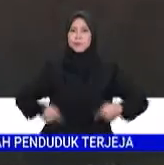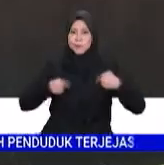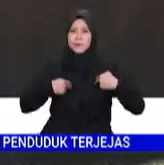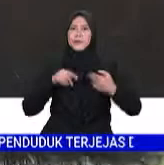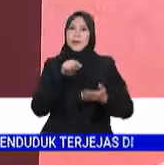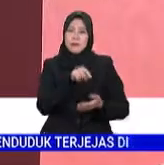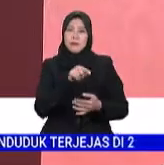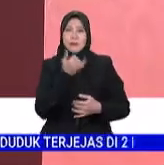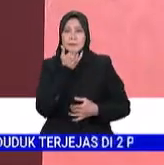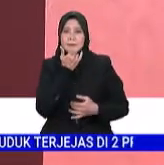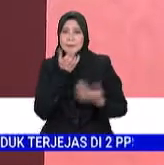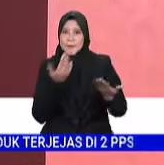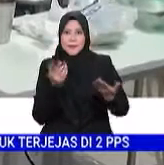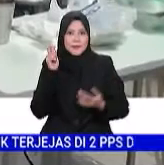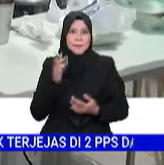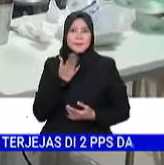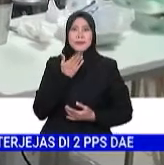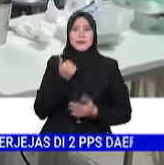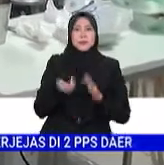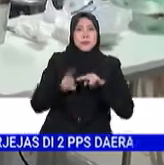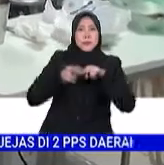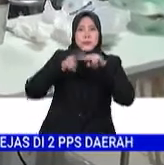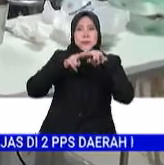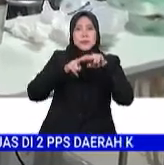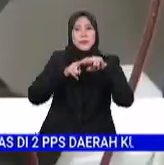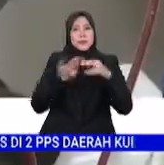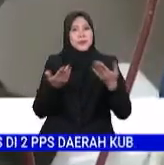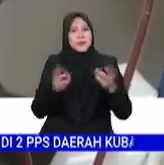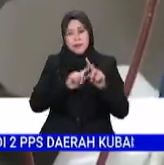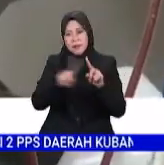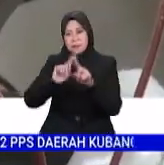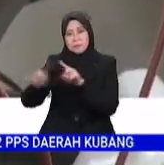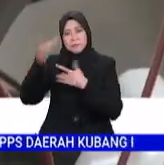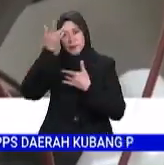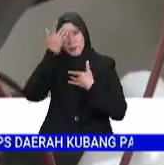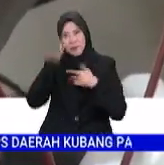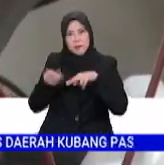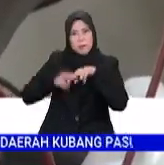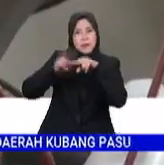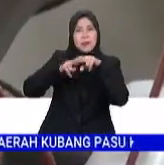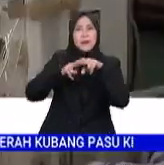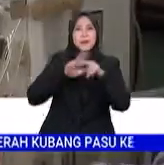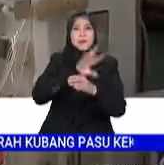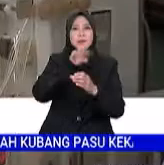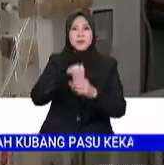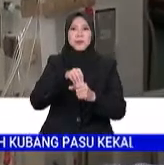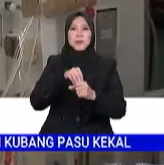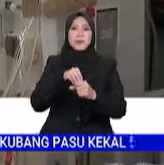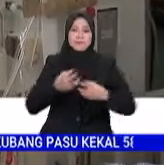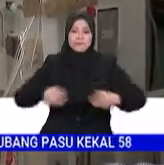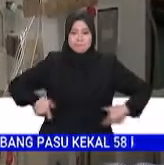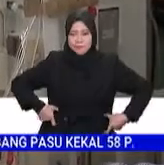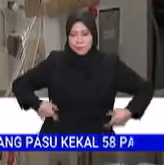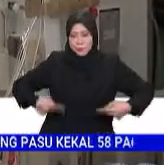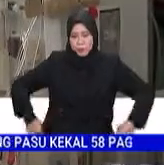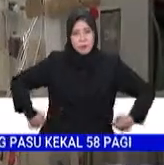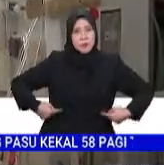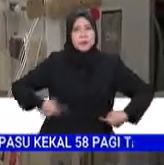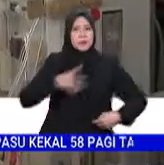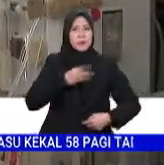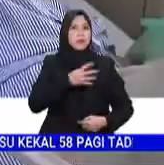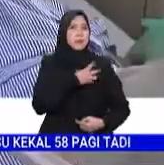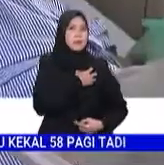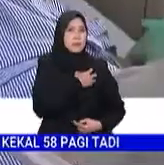penyakit berkenaan secara tidak langsung menjadi penyumbang kepada pelbagai penyakit lain termasuk komplikasi buah pinggang dan